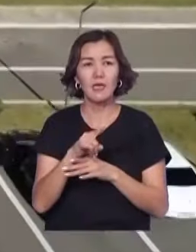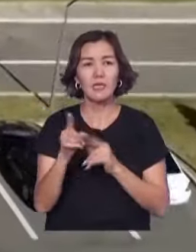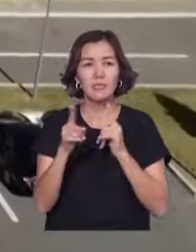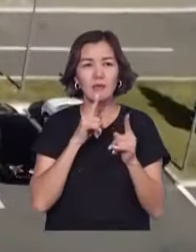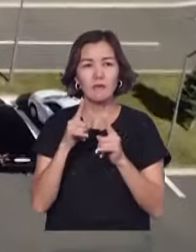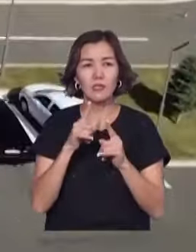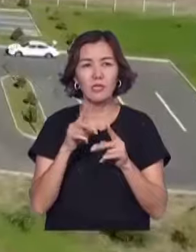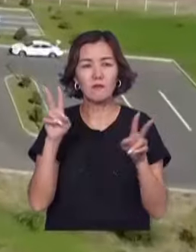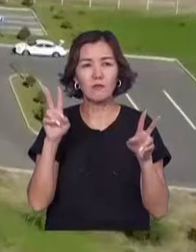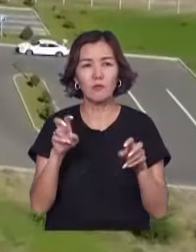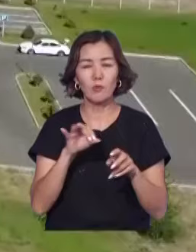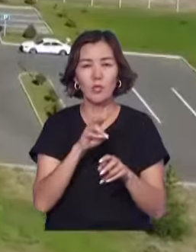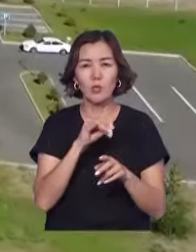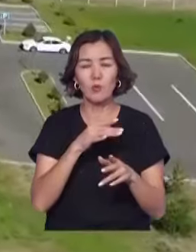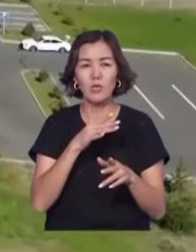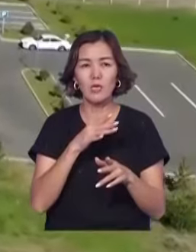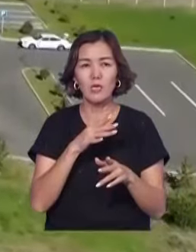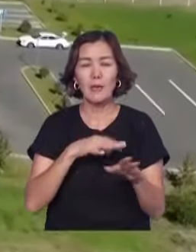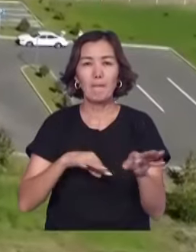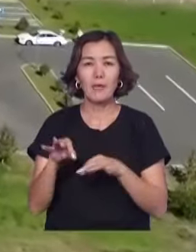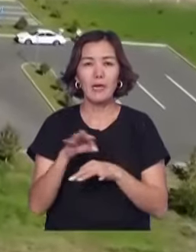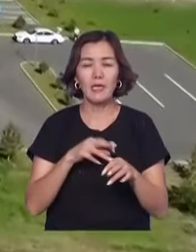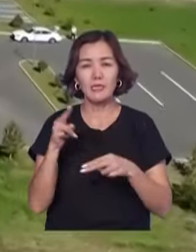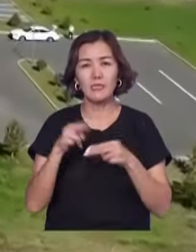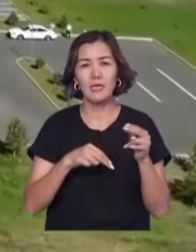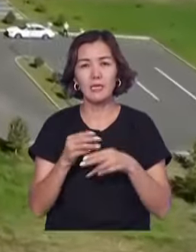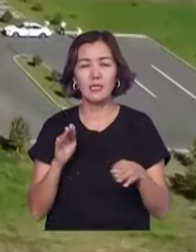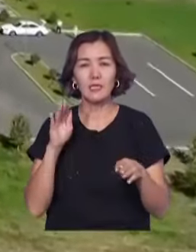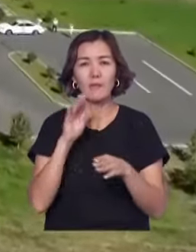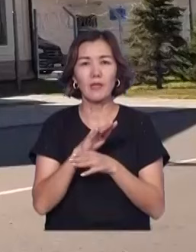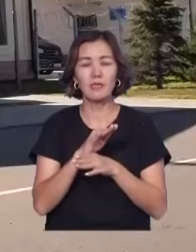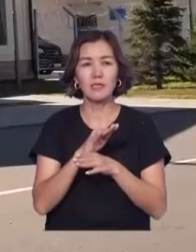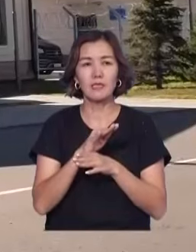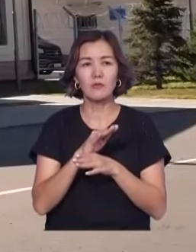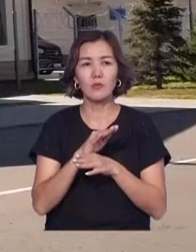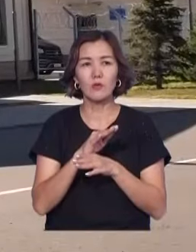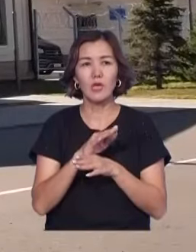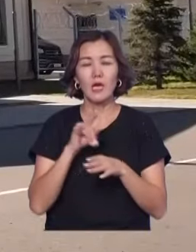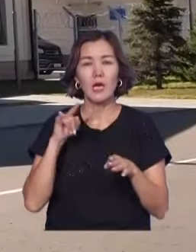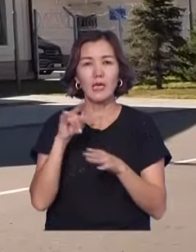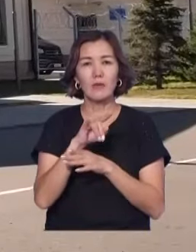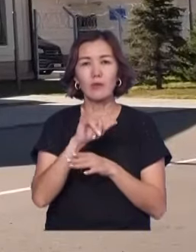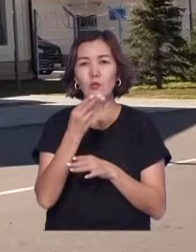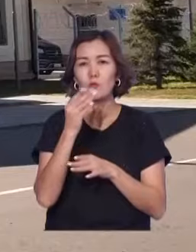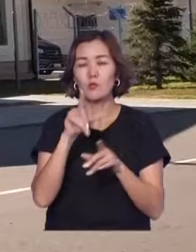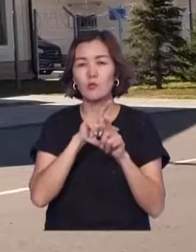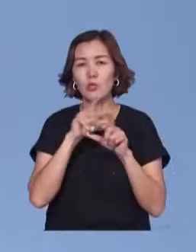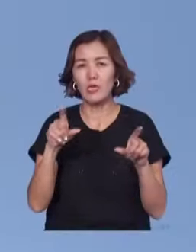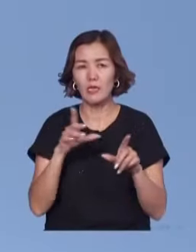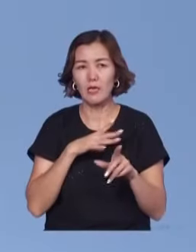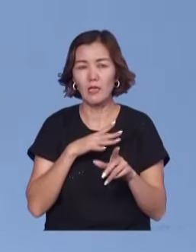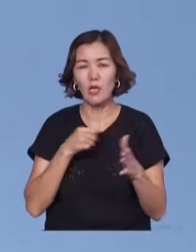по туризму в июне, разрабатывается проект на строительство дополнительного терминала в аэропорту Ушарал с пропускной способностью